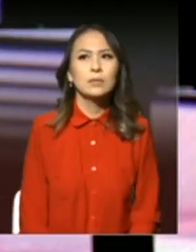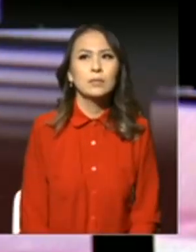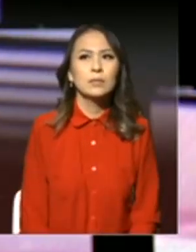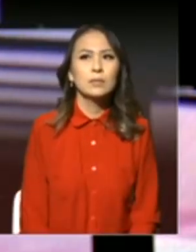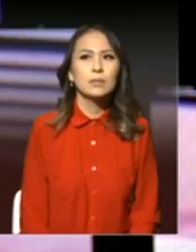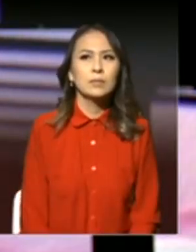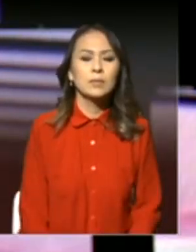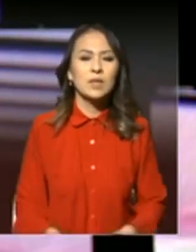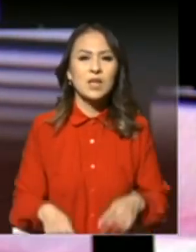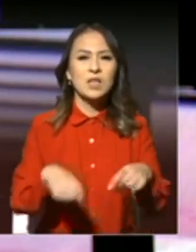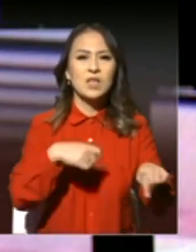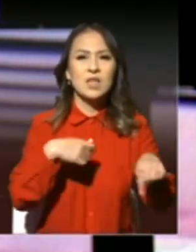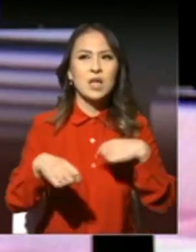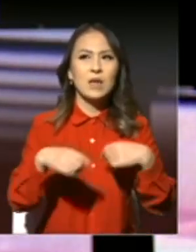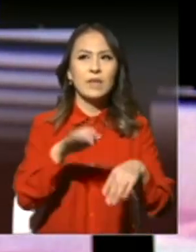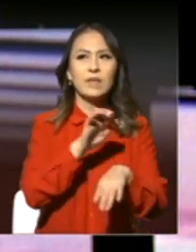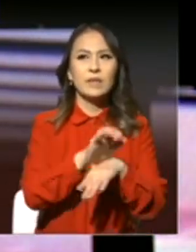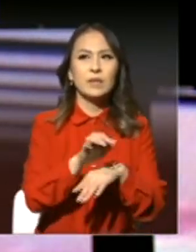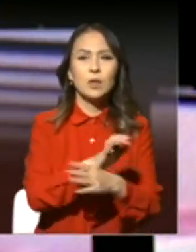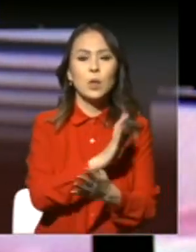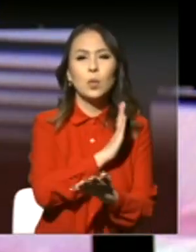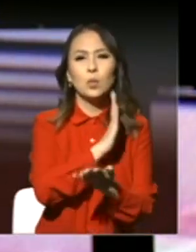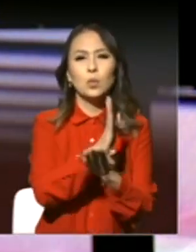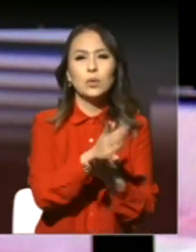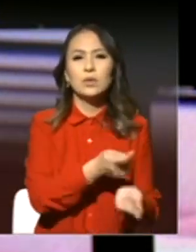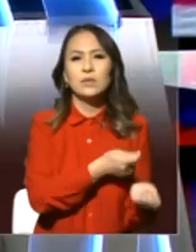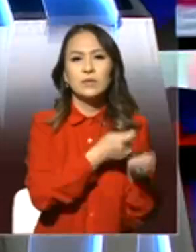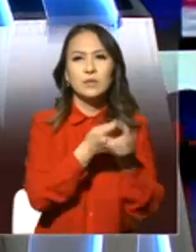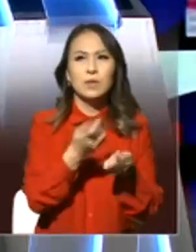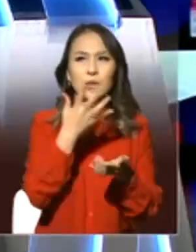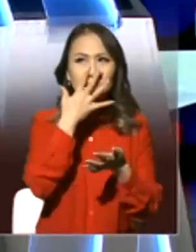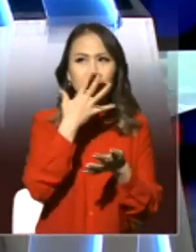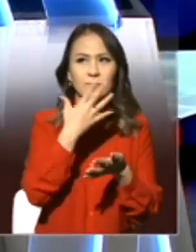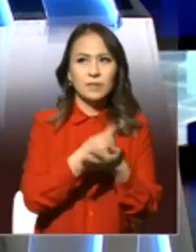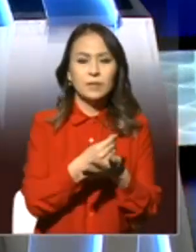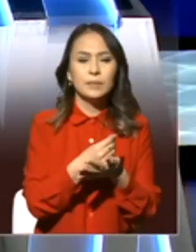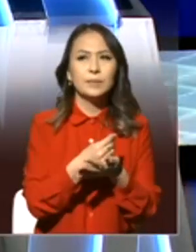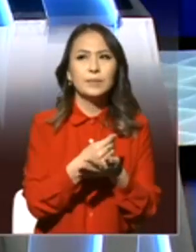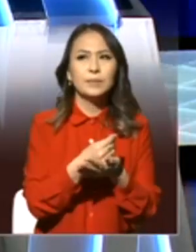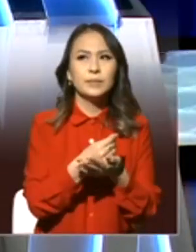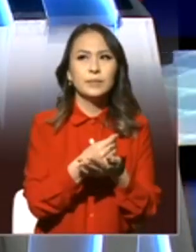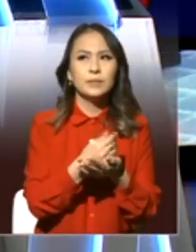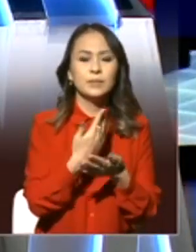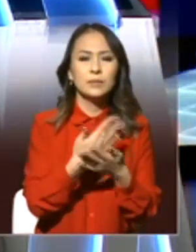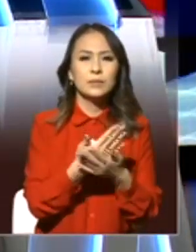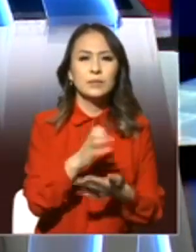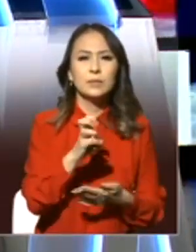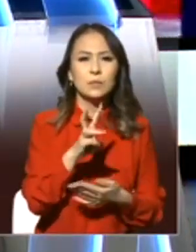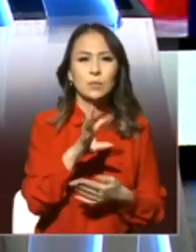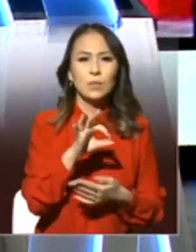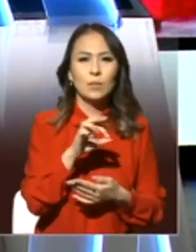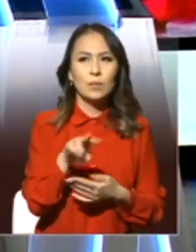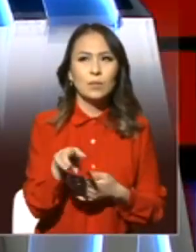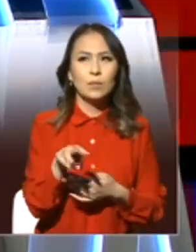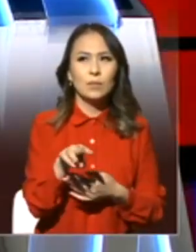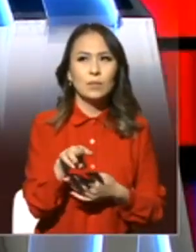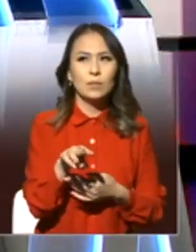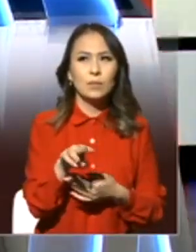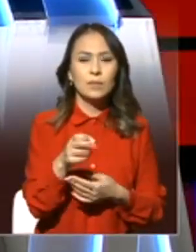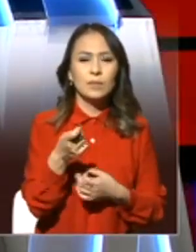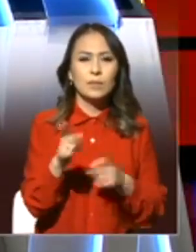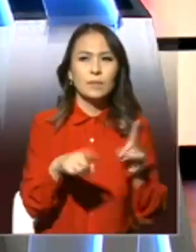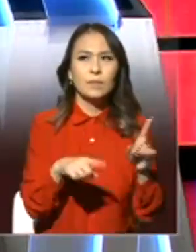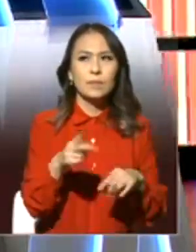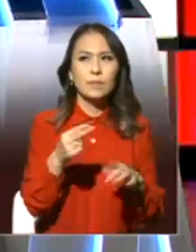тавар өндірушілерден тура магазинге. Өзінің компаниясы ғой, тікелей сатып алады. Тікелей сатып алады. Мысалы, Смол сауда желісі кейбір